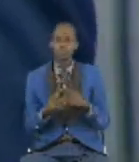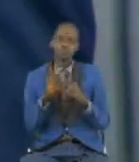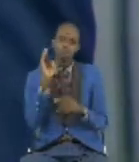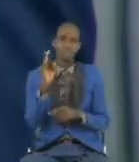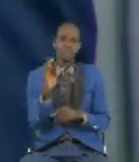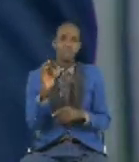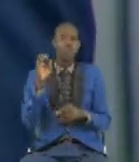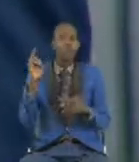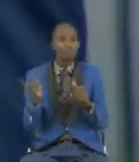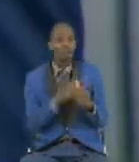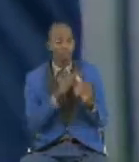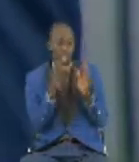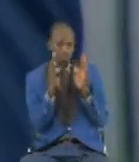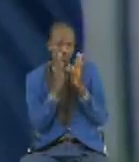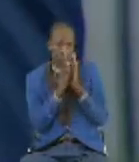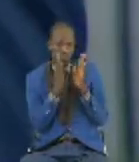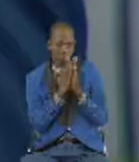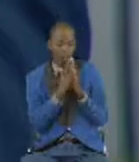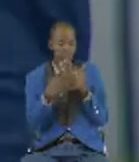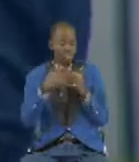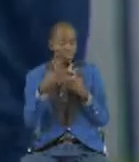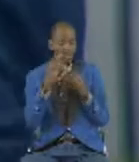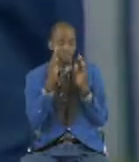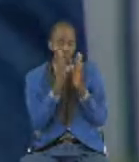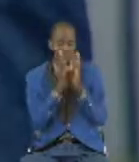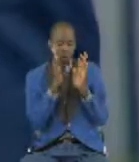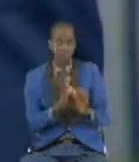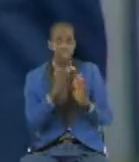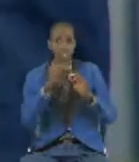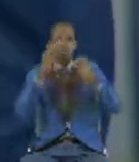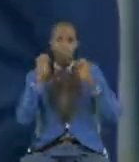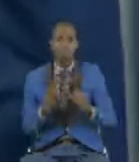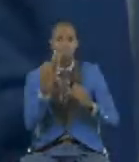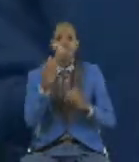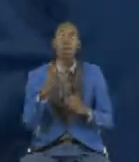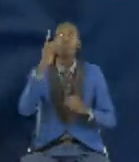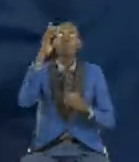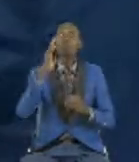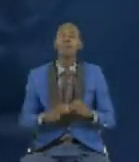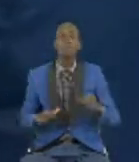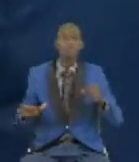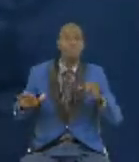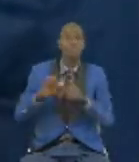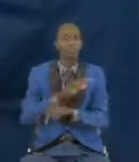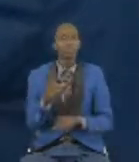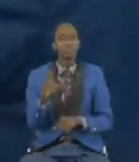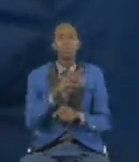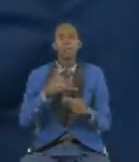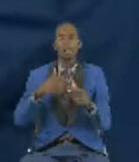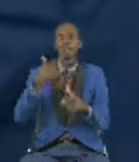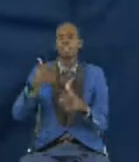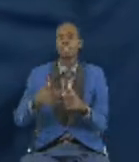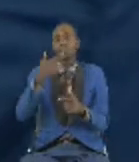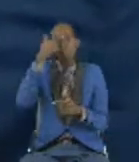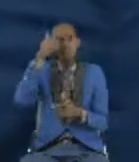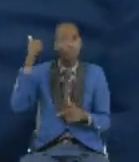prie. Et après la prière, la puissance de Dieu les sature Et ensuite,